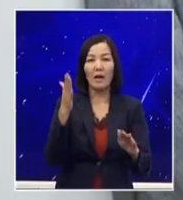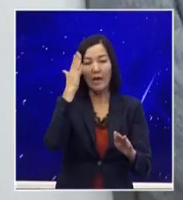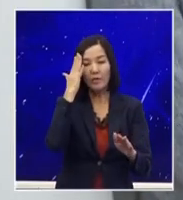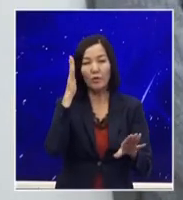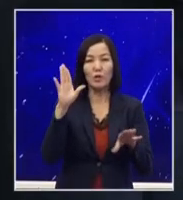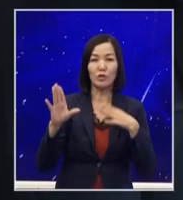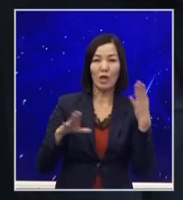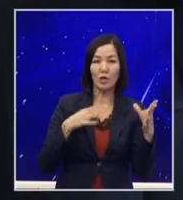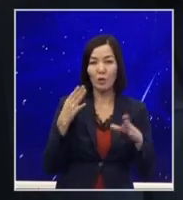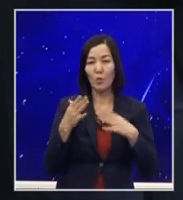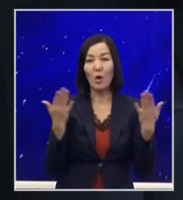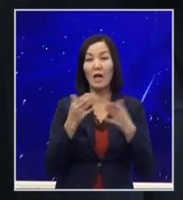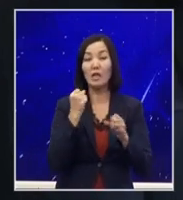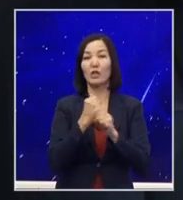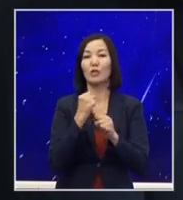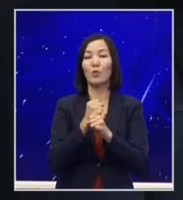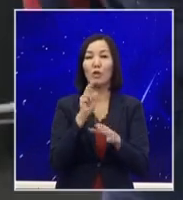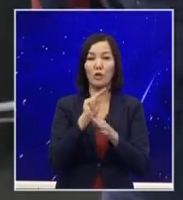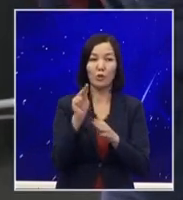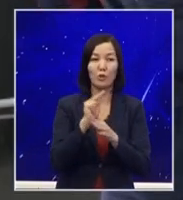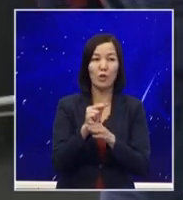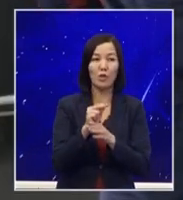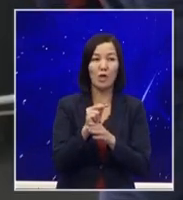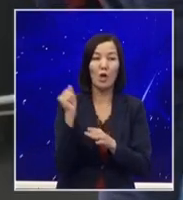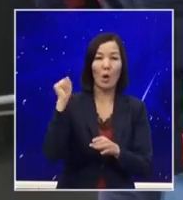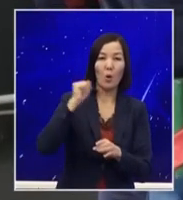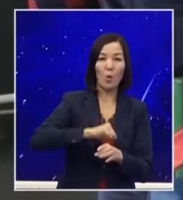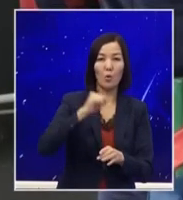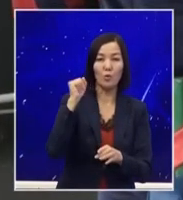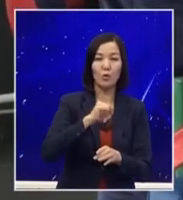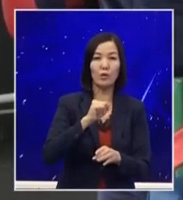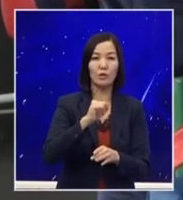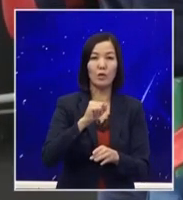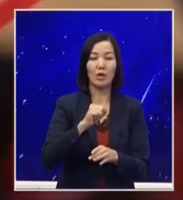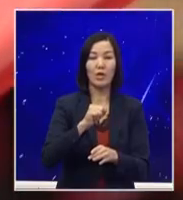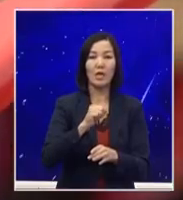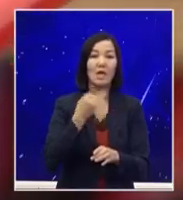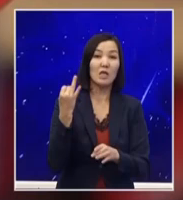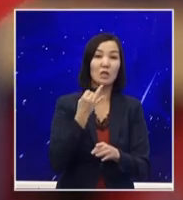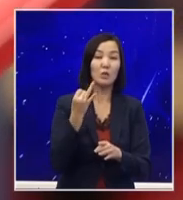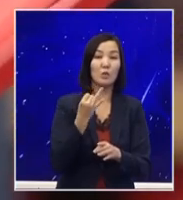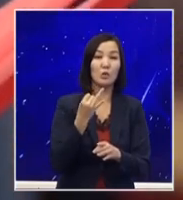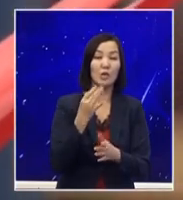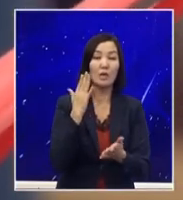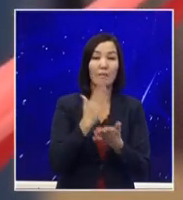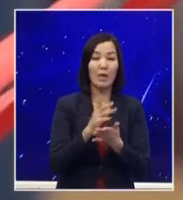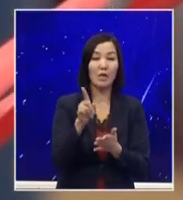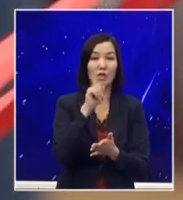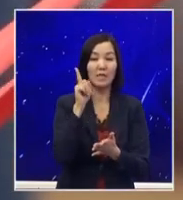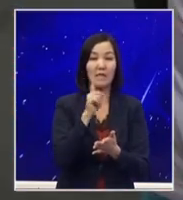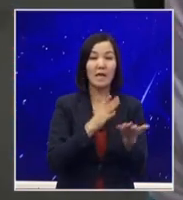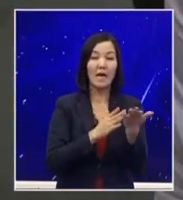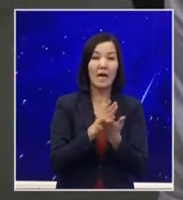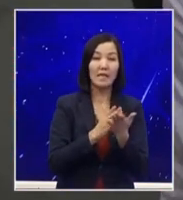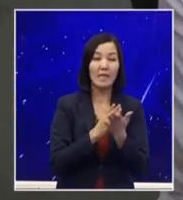жаттығуларын көрсетті. Қол күрес спортына бірден қызығушылығы оянған жастарды айтпағанда, ардагер ақсақалдарда тәжірибелі